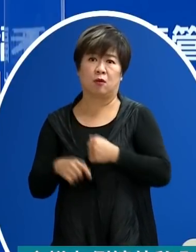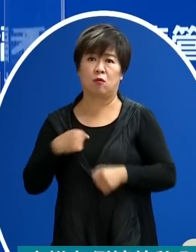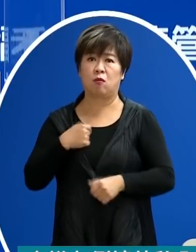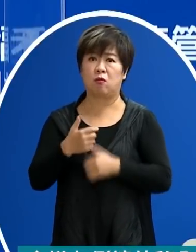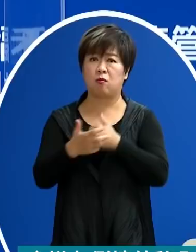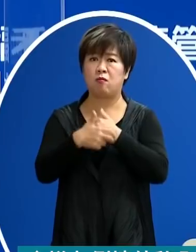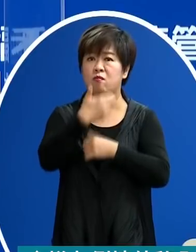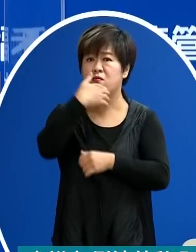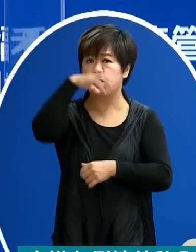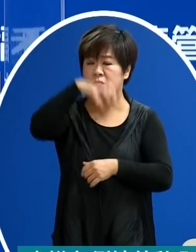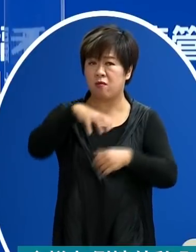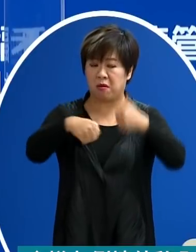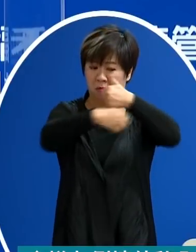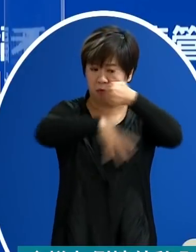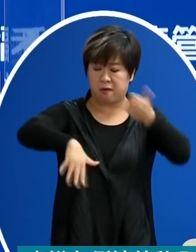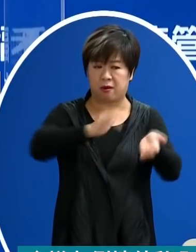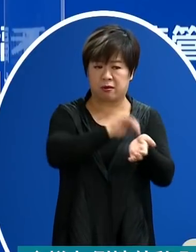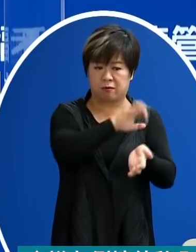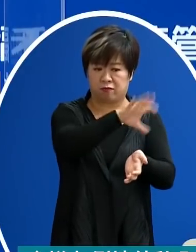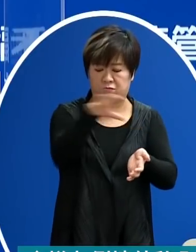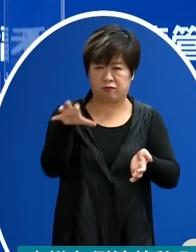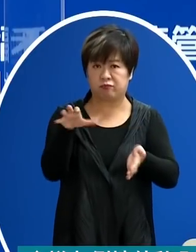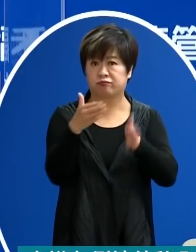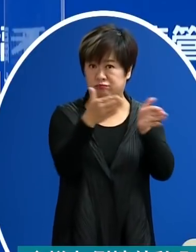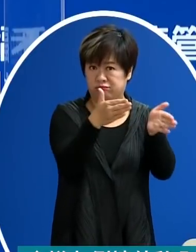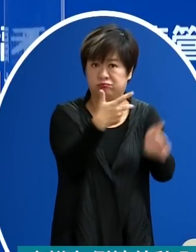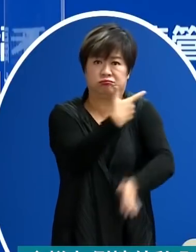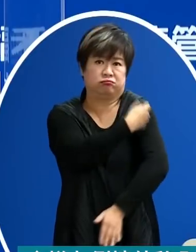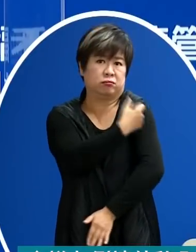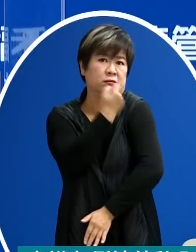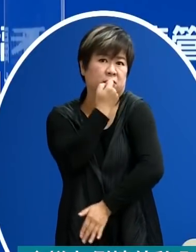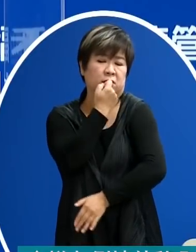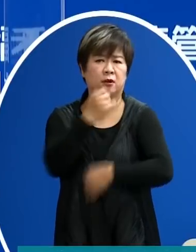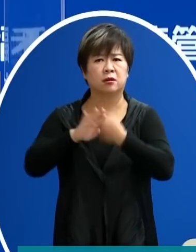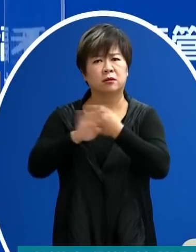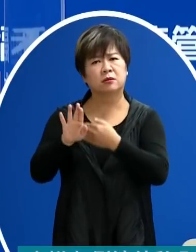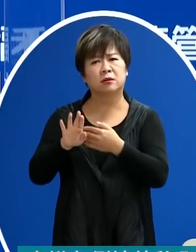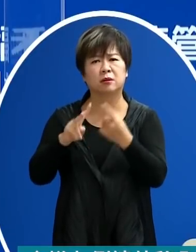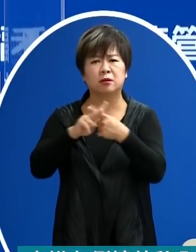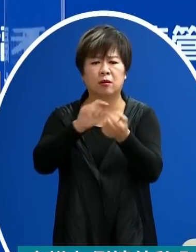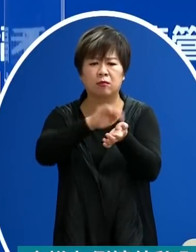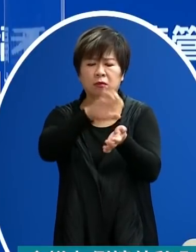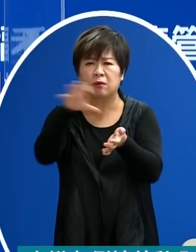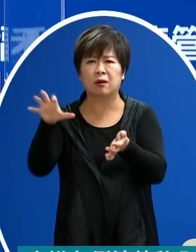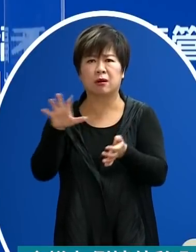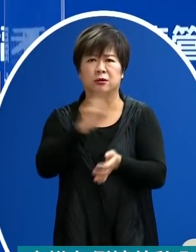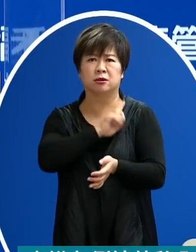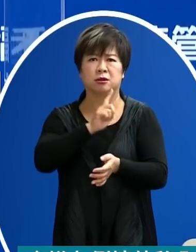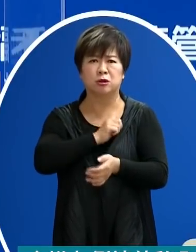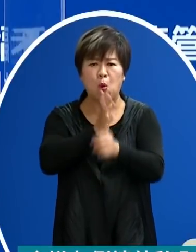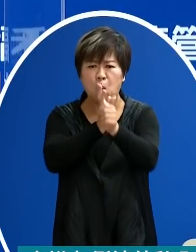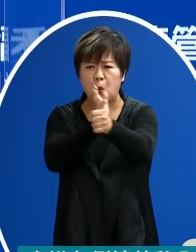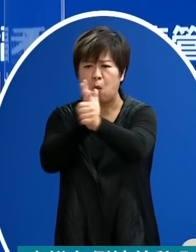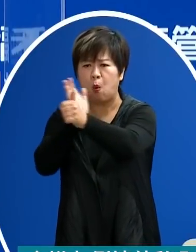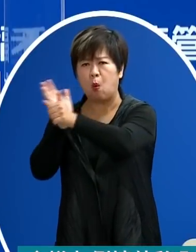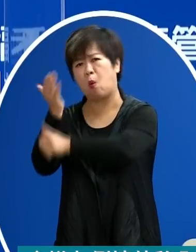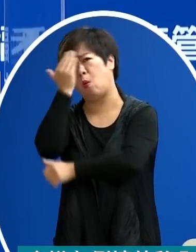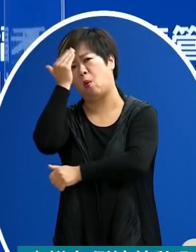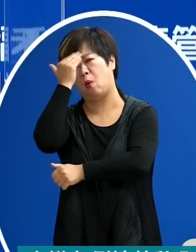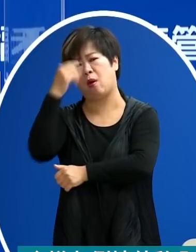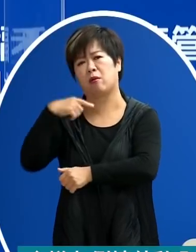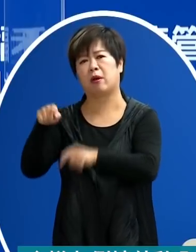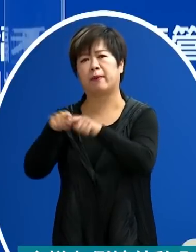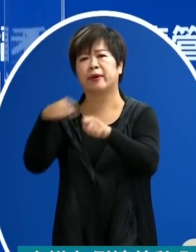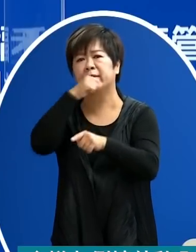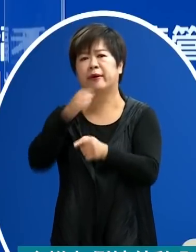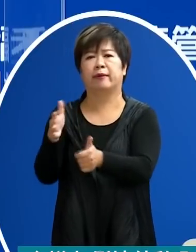院你也可以直接去打。那至于其他有医疗院所也有开，那你可能就是要一间一间去问，所以上平台应该是比